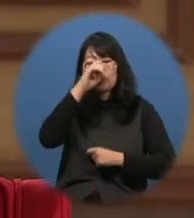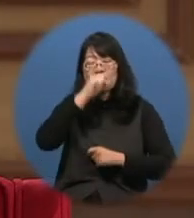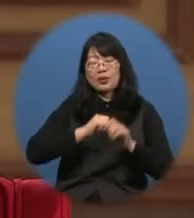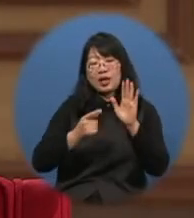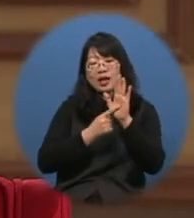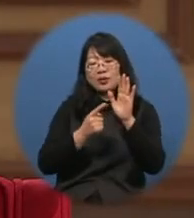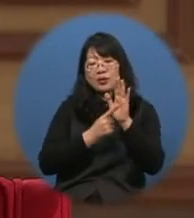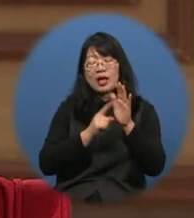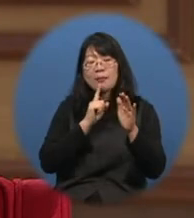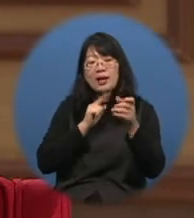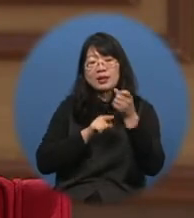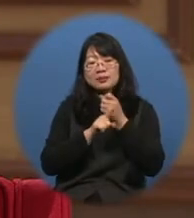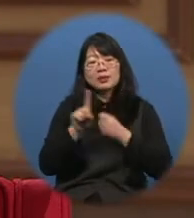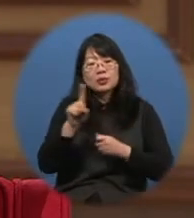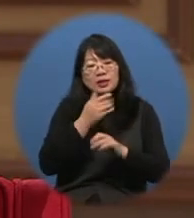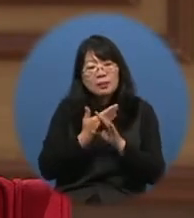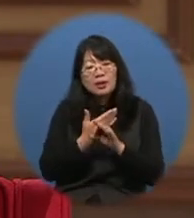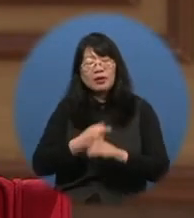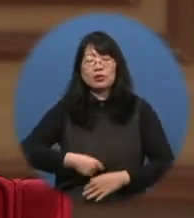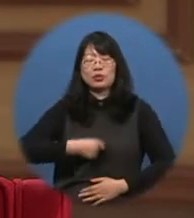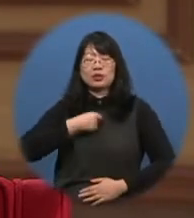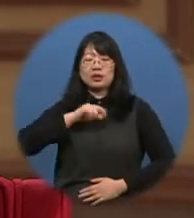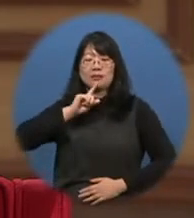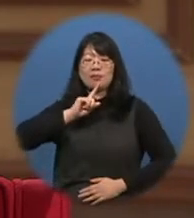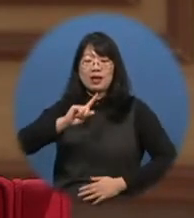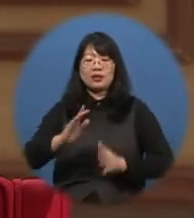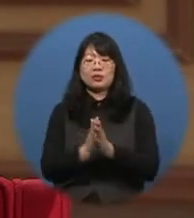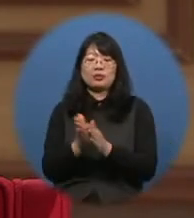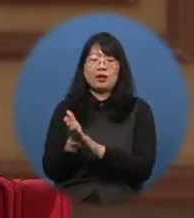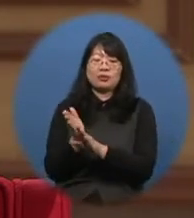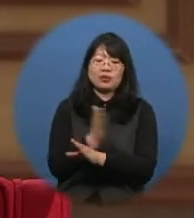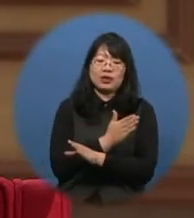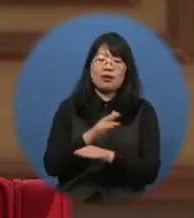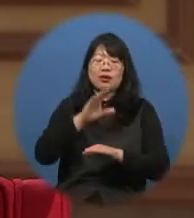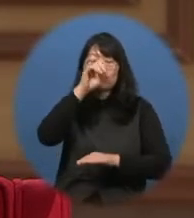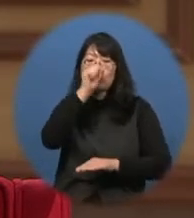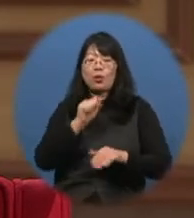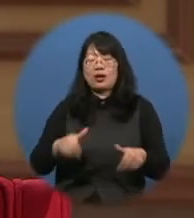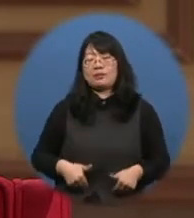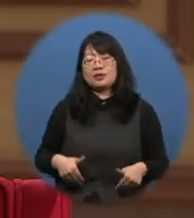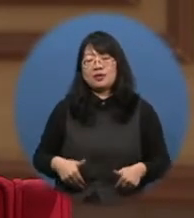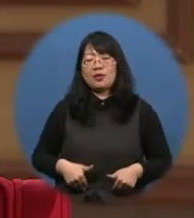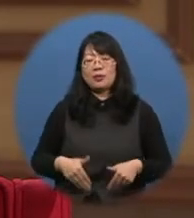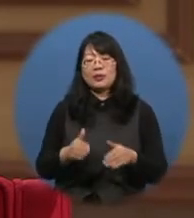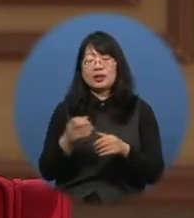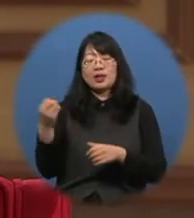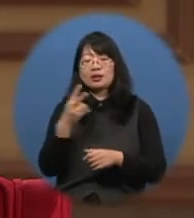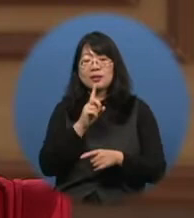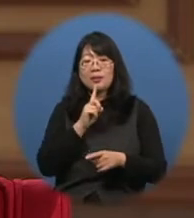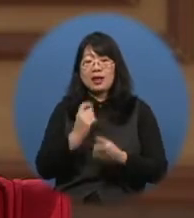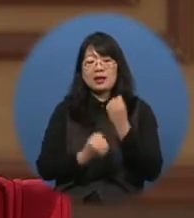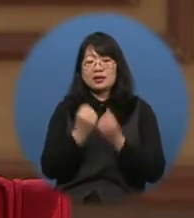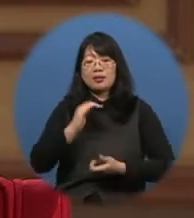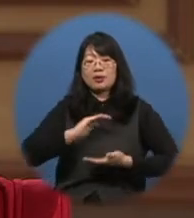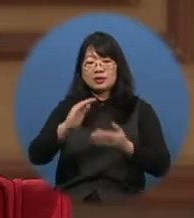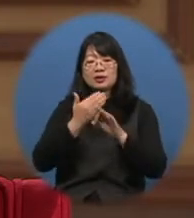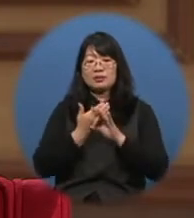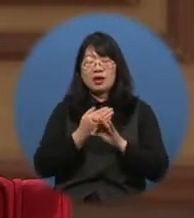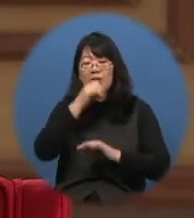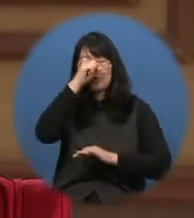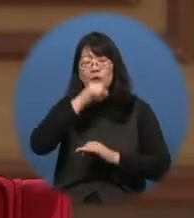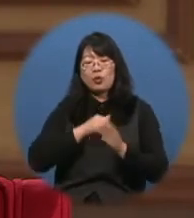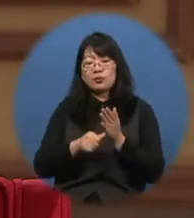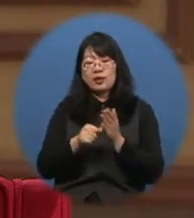좋은 광고라는 거는 사실은 출발부터서 좋아야 됩니다. 출발. 다시 말씀드리자면